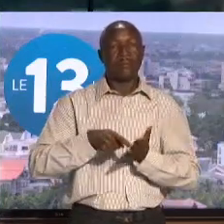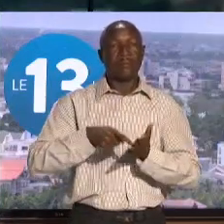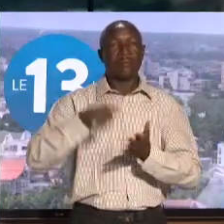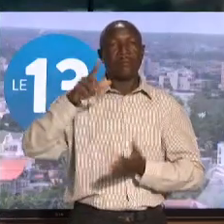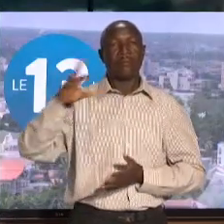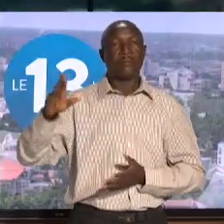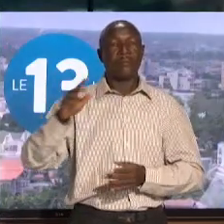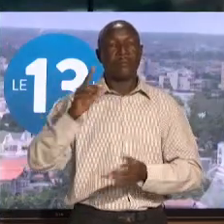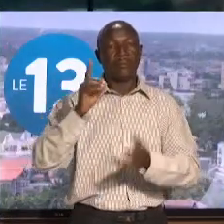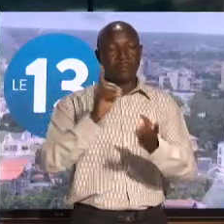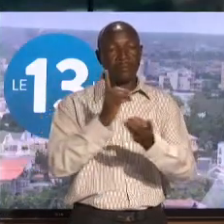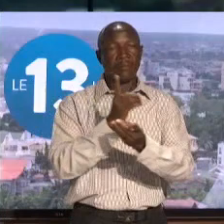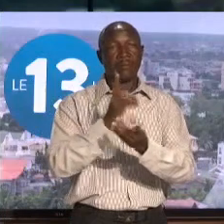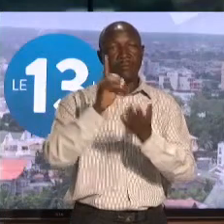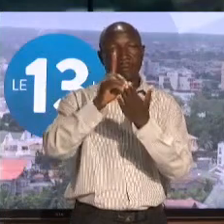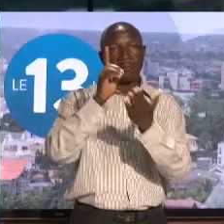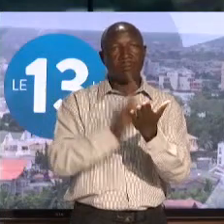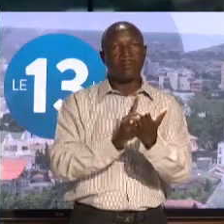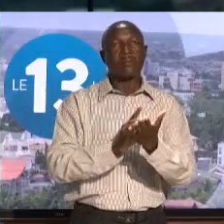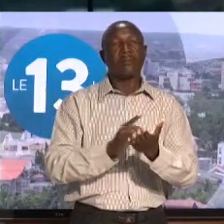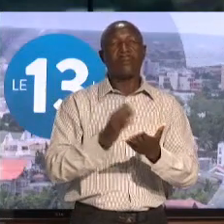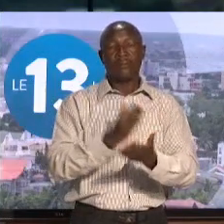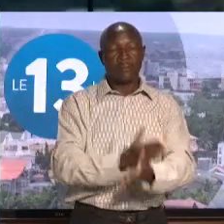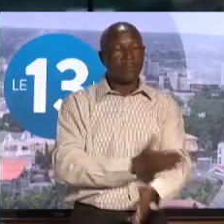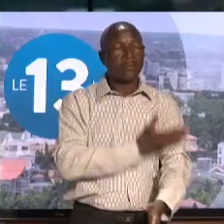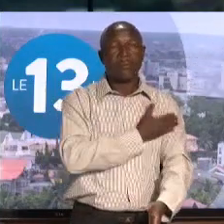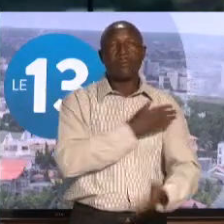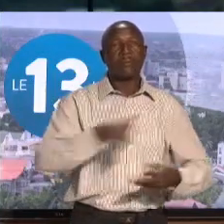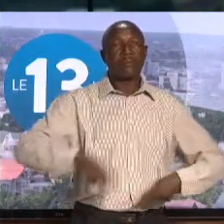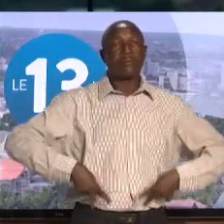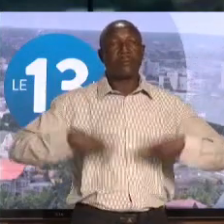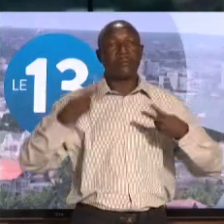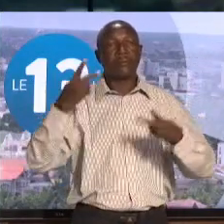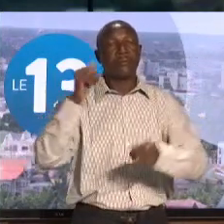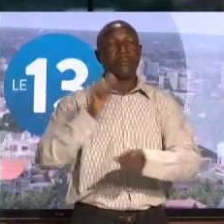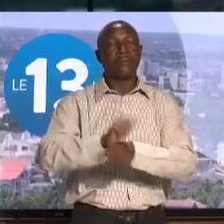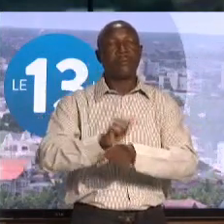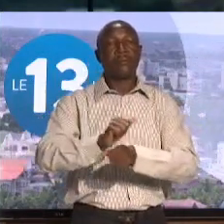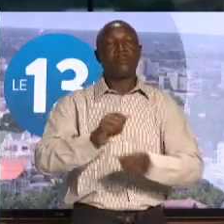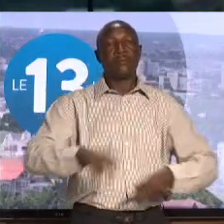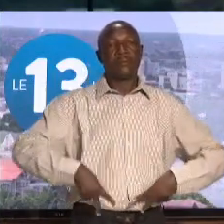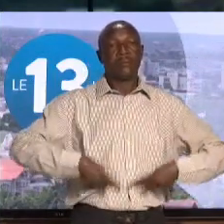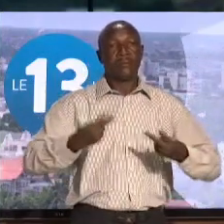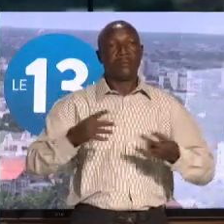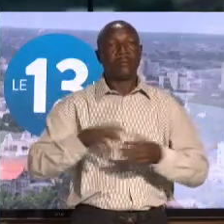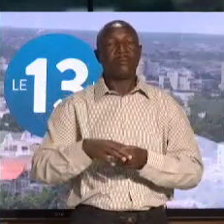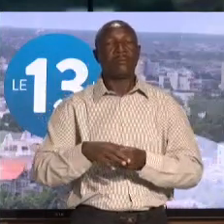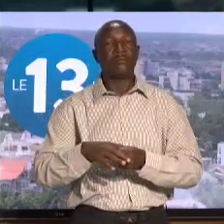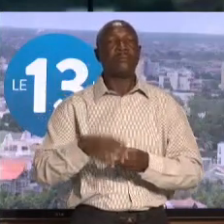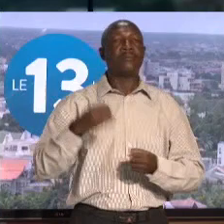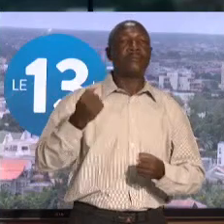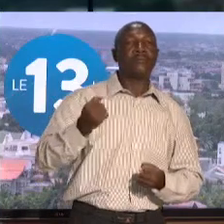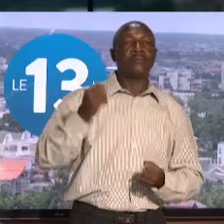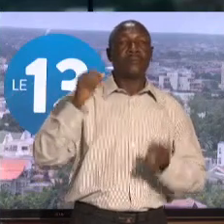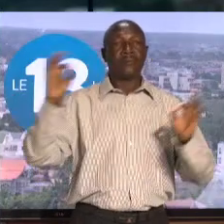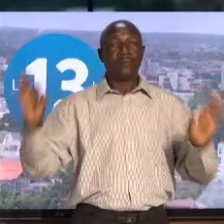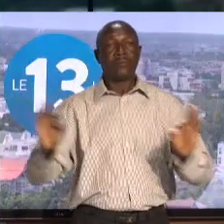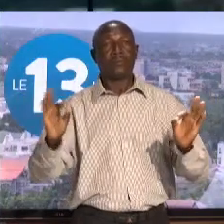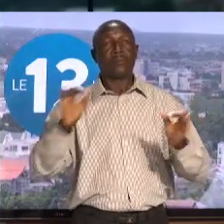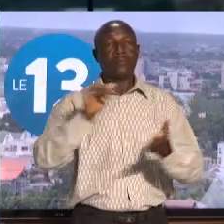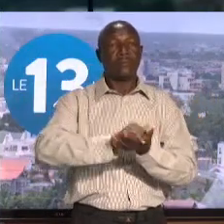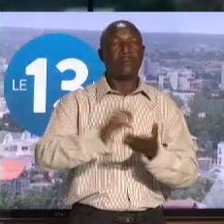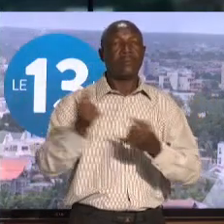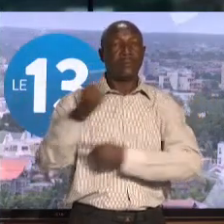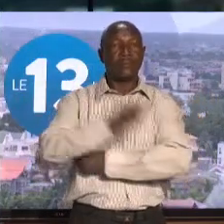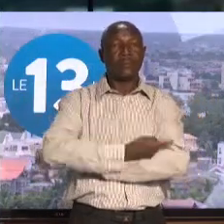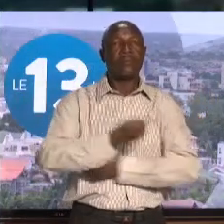revendiquent l'amélioration de leurs conditions de vie et de travail. Vous venez d'ailleurs de suivre la commémoration de cette journée par les syndicats de